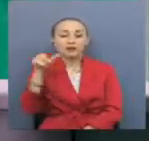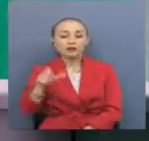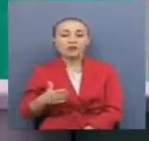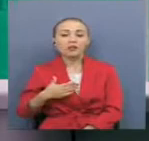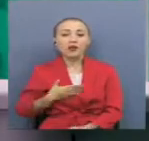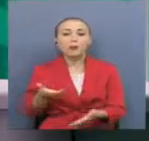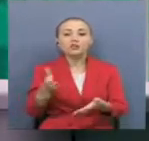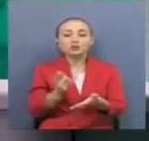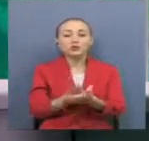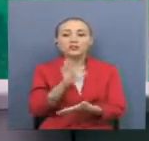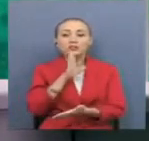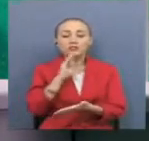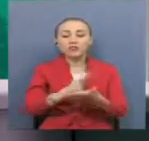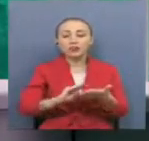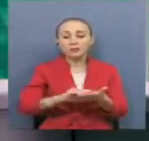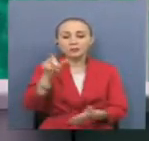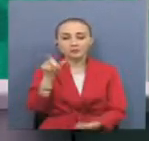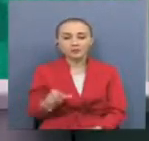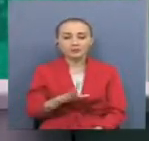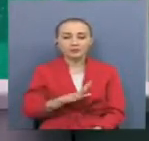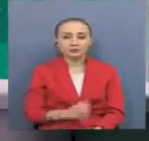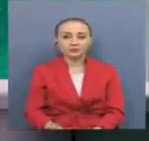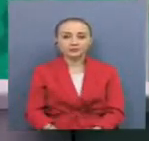қолөнер шебері Вера Фризенге арналады.